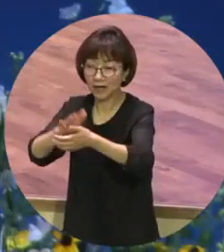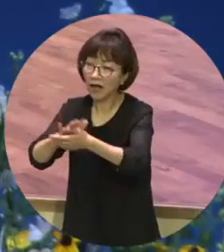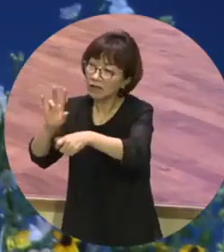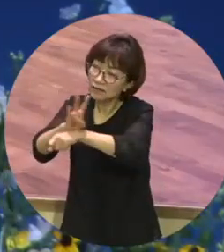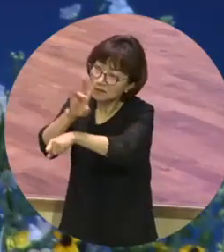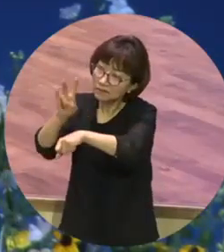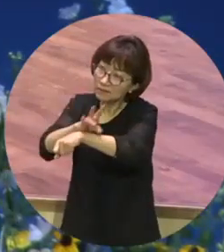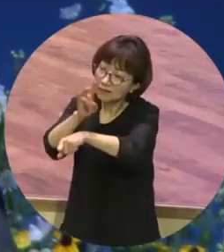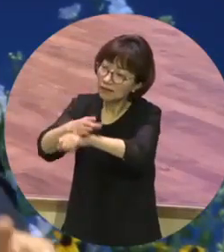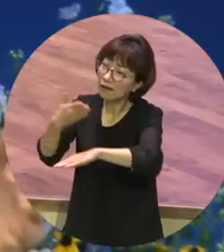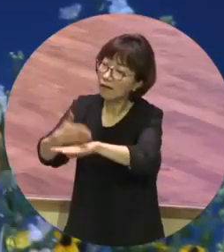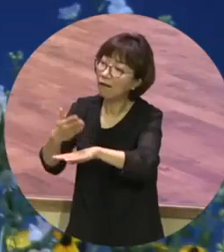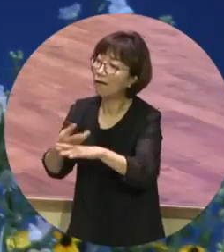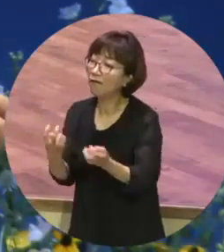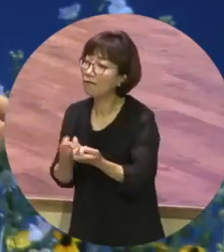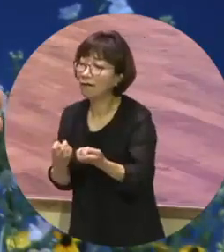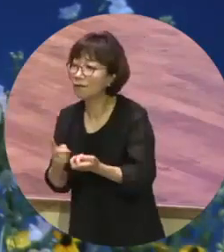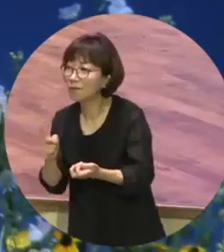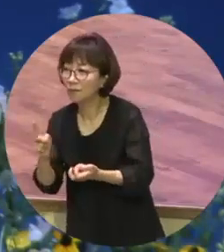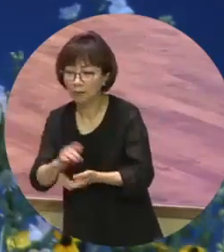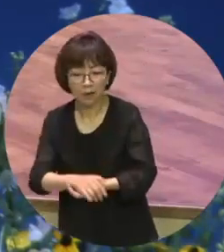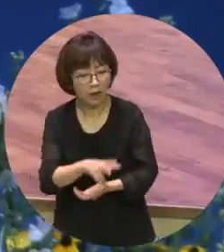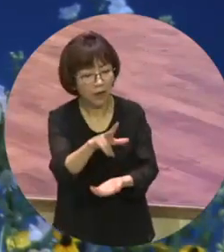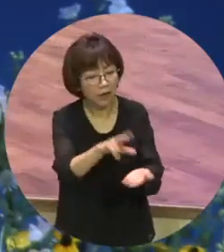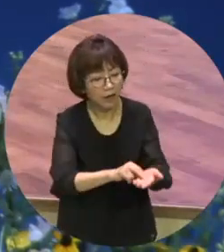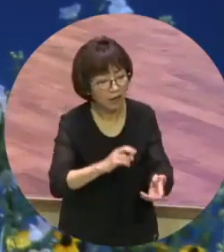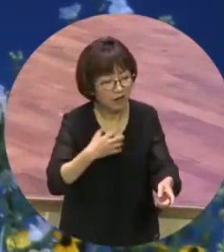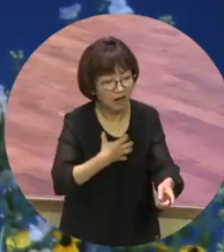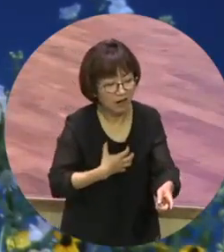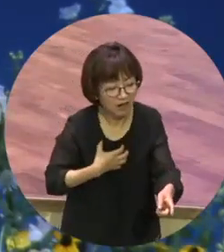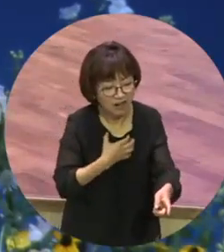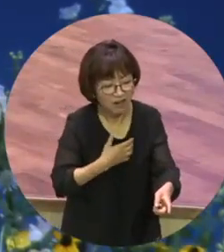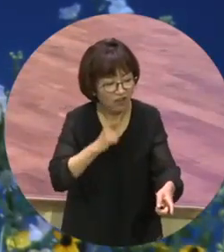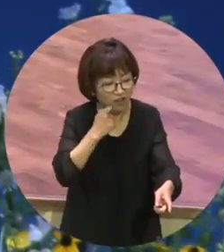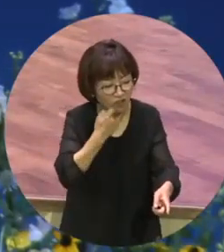24시 감사합니까? 어떻게 모든 어려움을 당했는데 감사해야 됩니까?